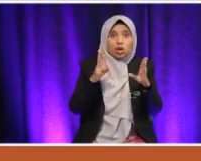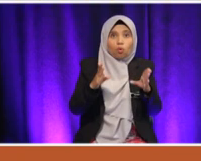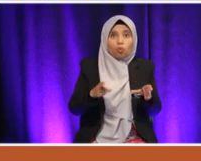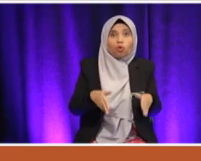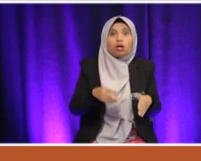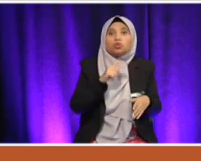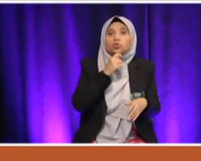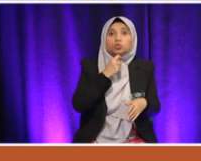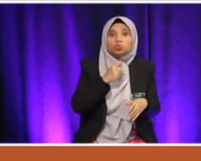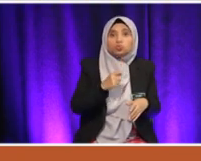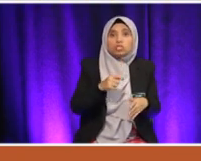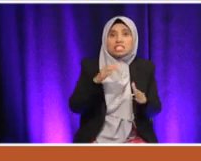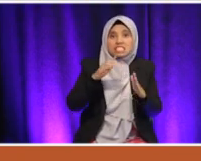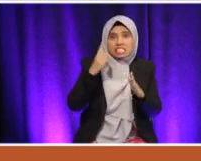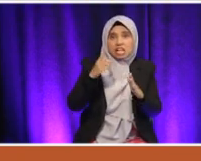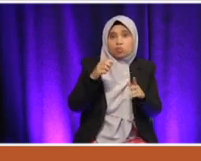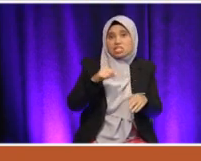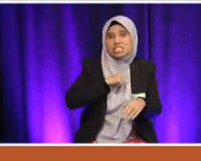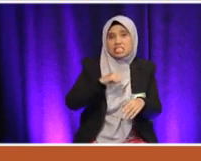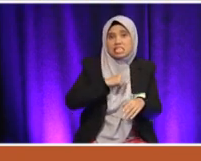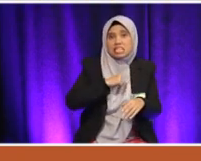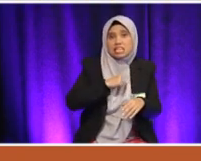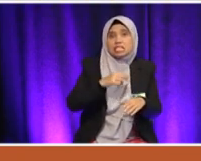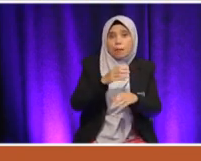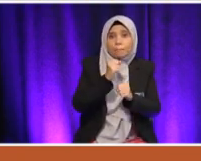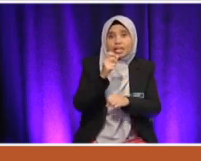untuk mendapat kudis tekanan adalah